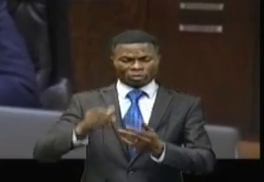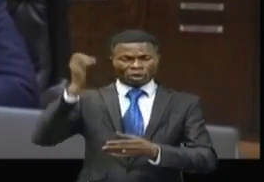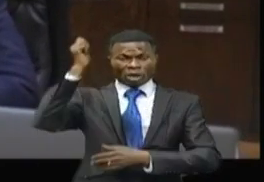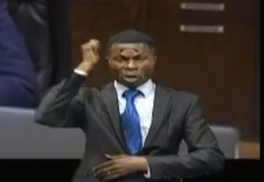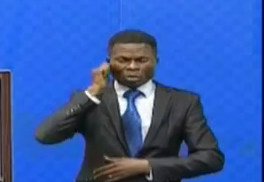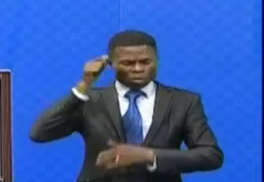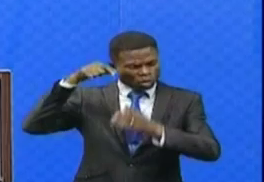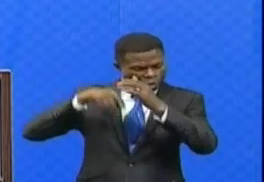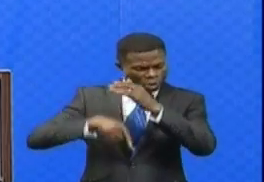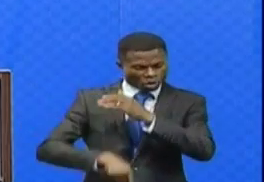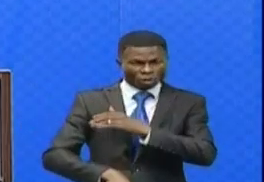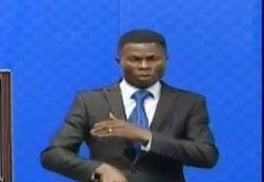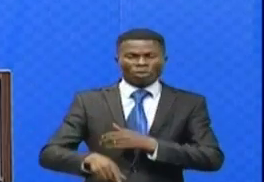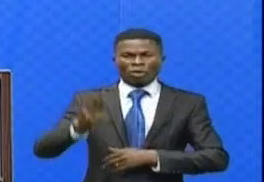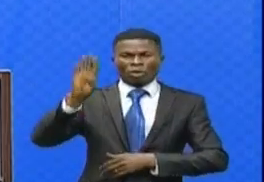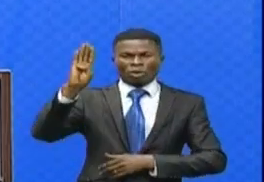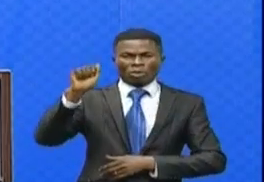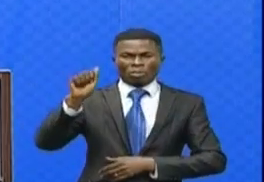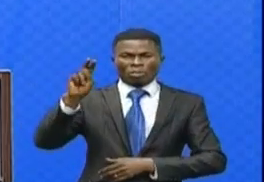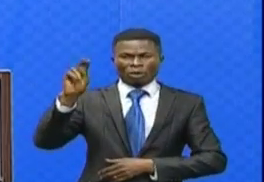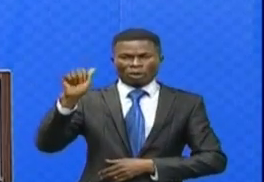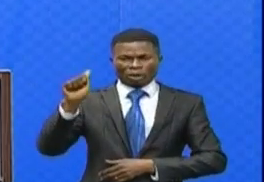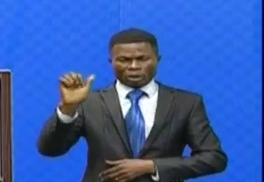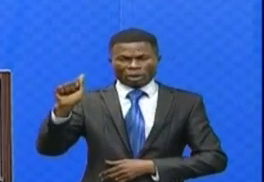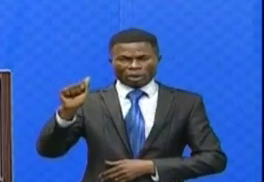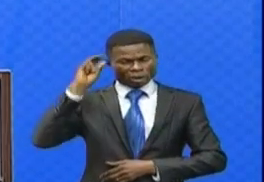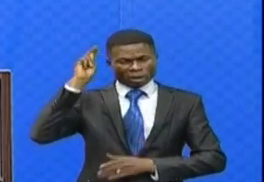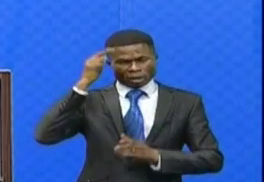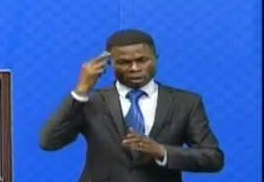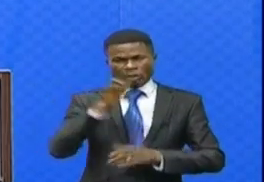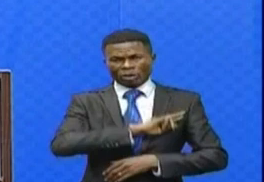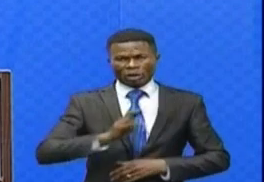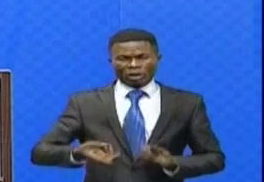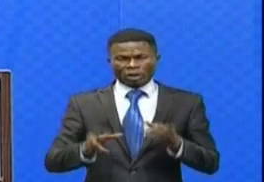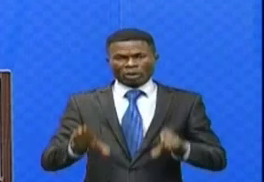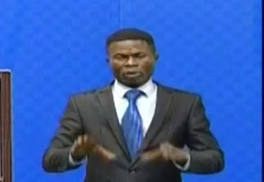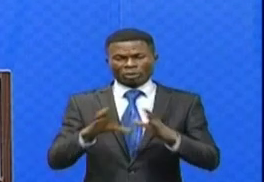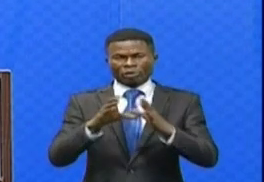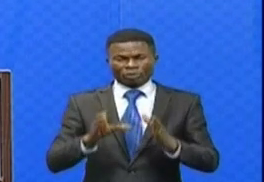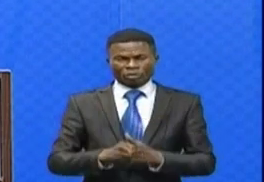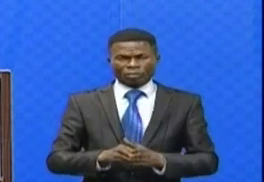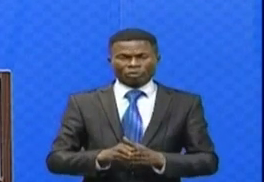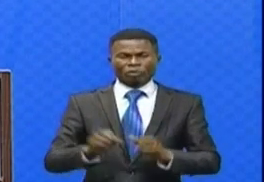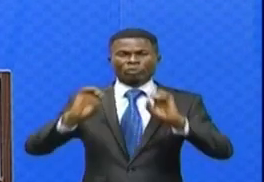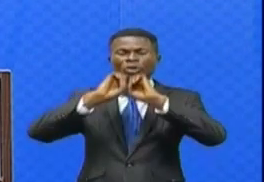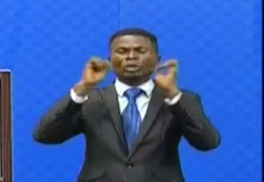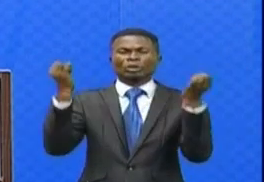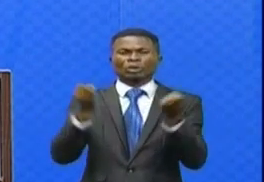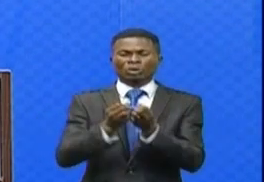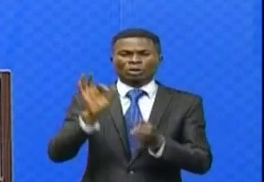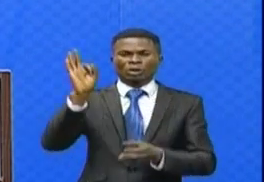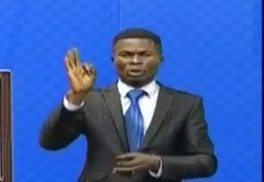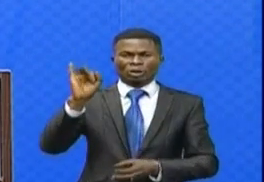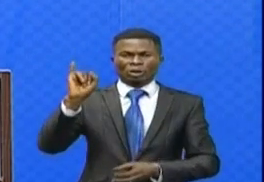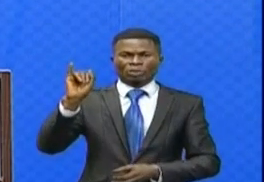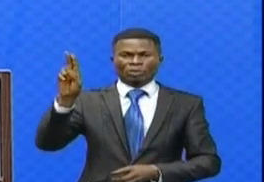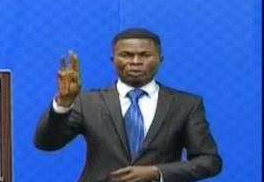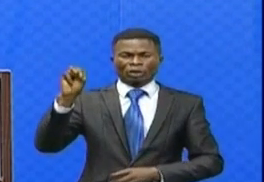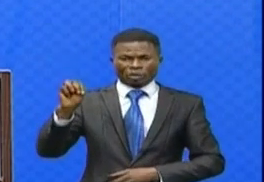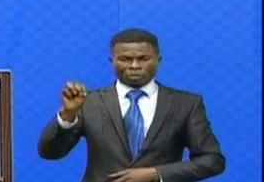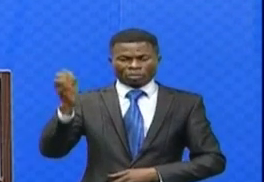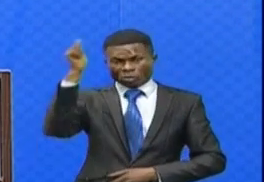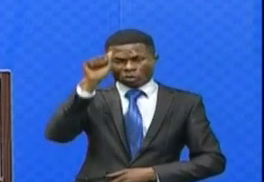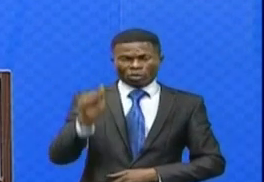entre le gouvernement de la république démocratique du congo et la filme et la firme dubaï port world